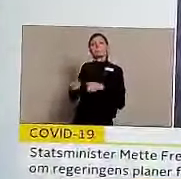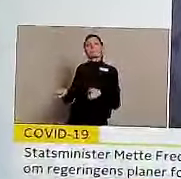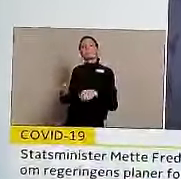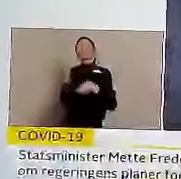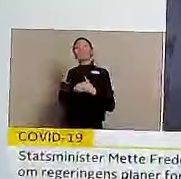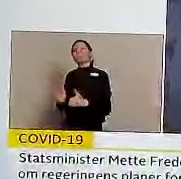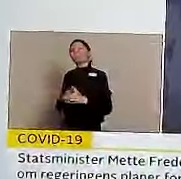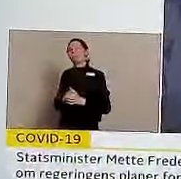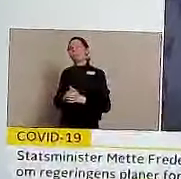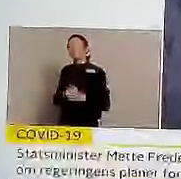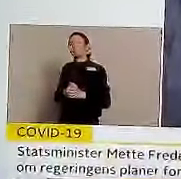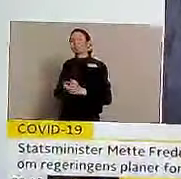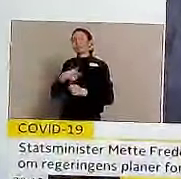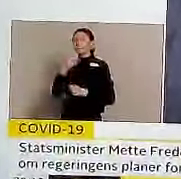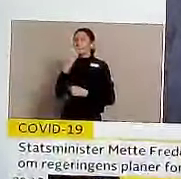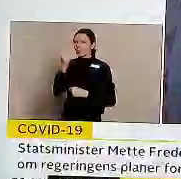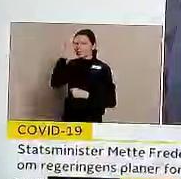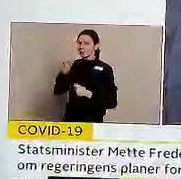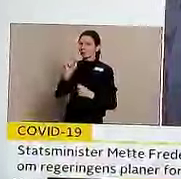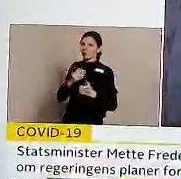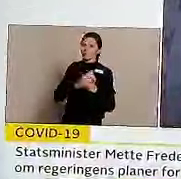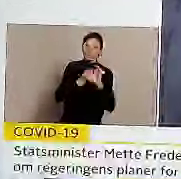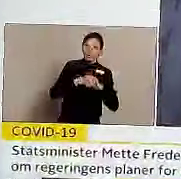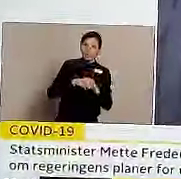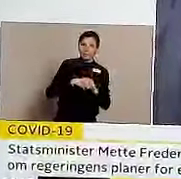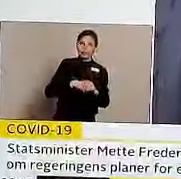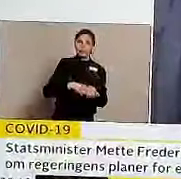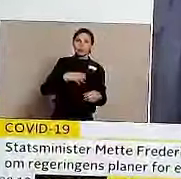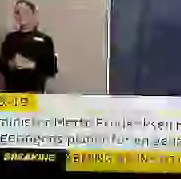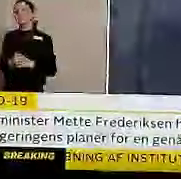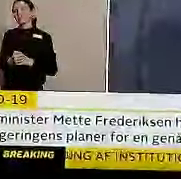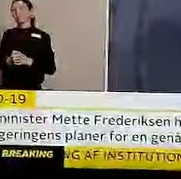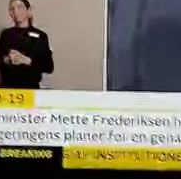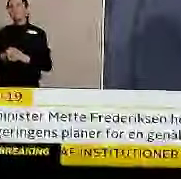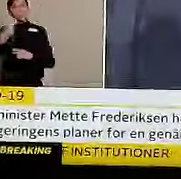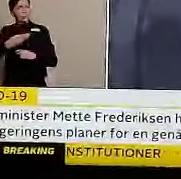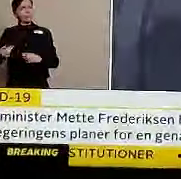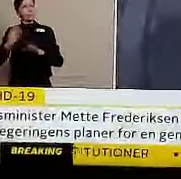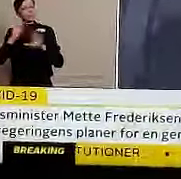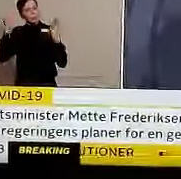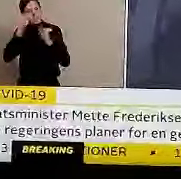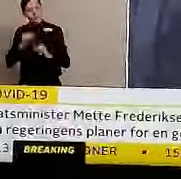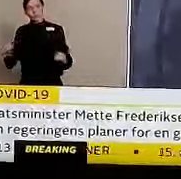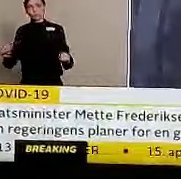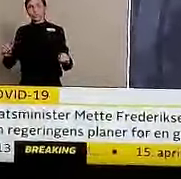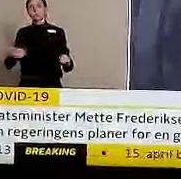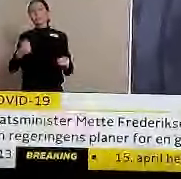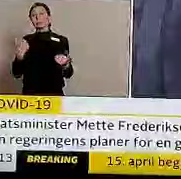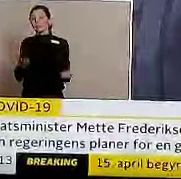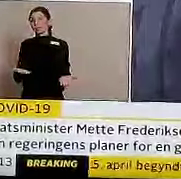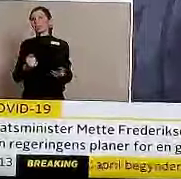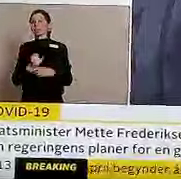gode til nu med at vaske hænder, hoste i ærmet og blive hjemme, hvis vi... هذا هو